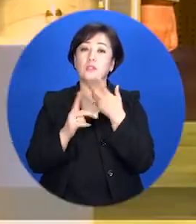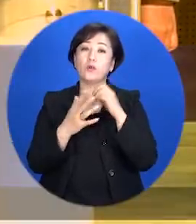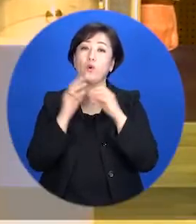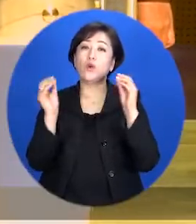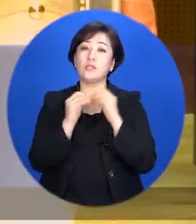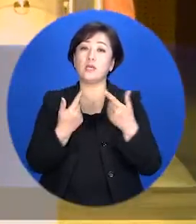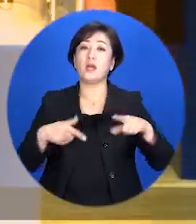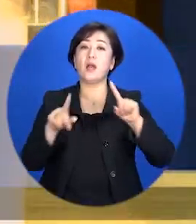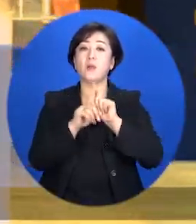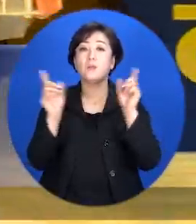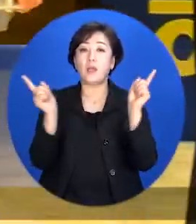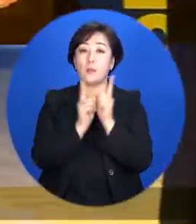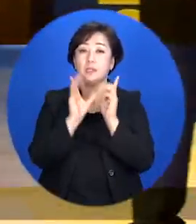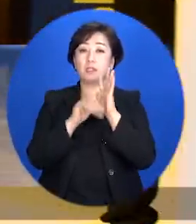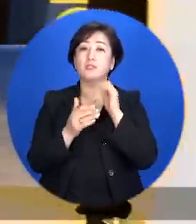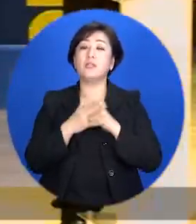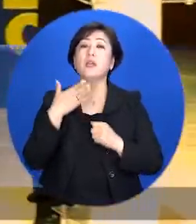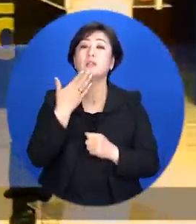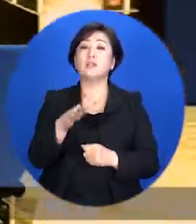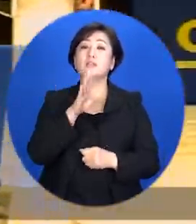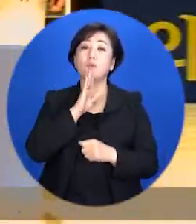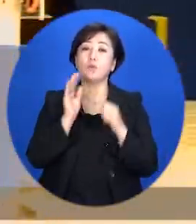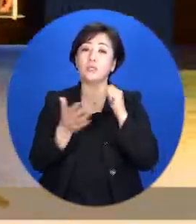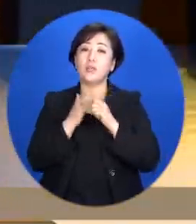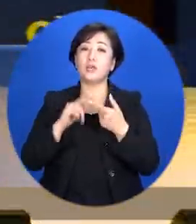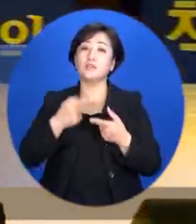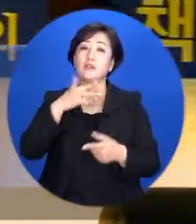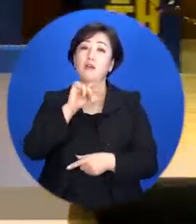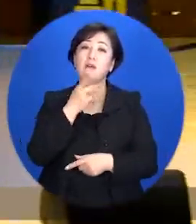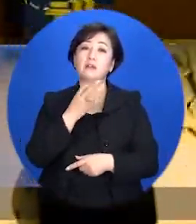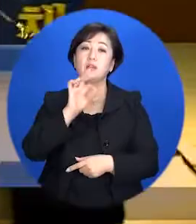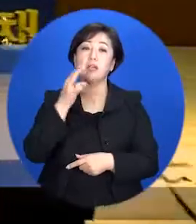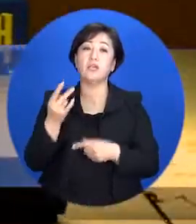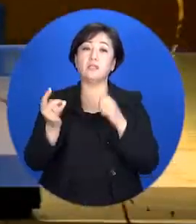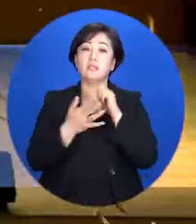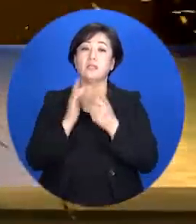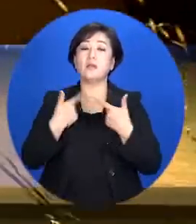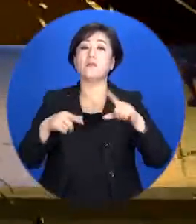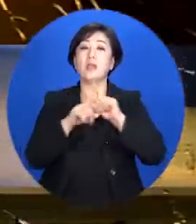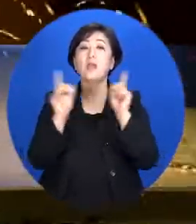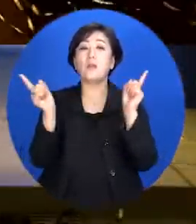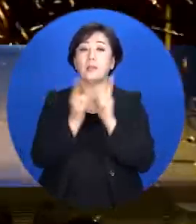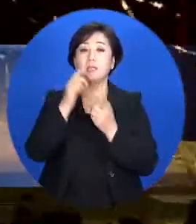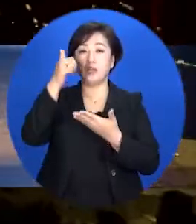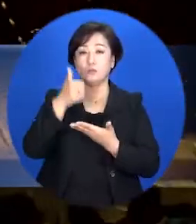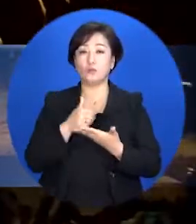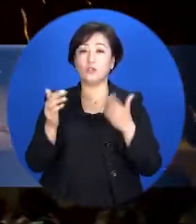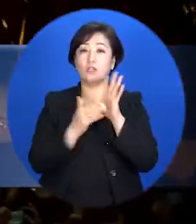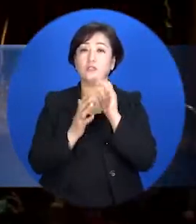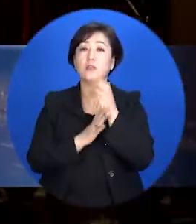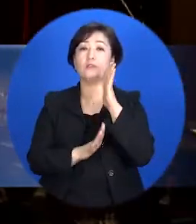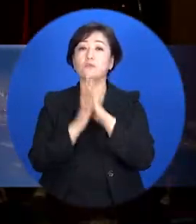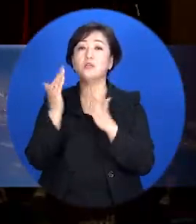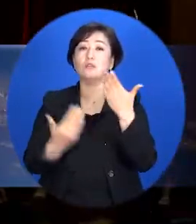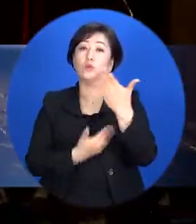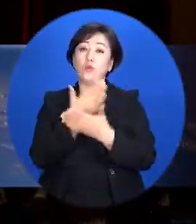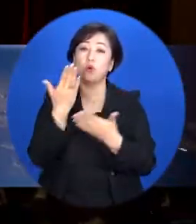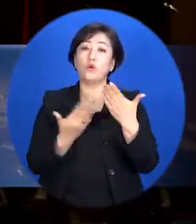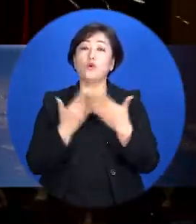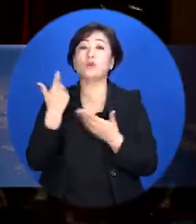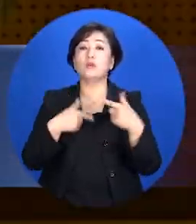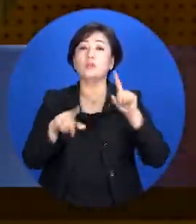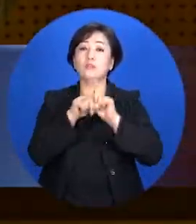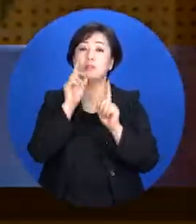작가와의 만남에서는 당신이 옳다의 저자 정혜신 작가를 초청해 시민들과 소통하는 시간을 가졌습니다.